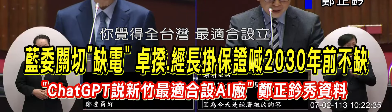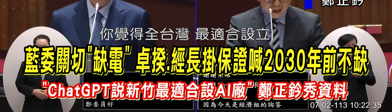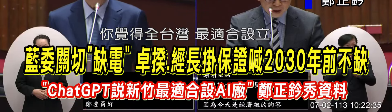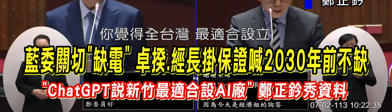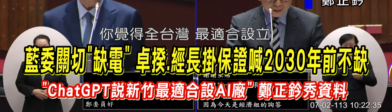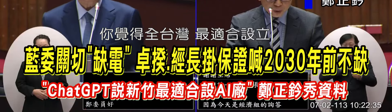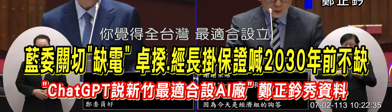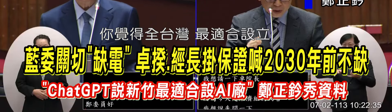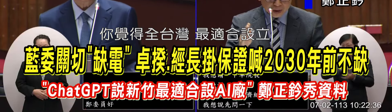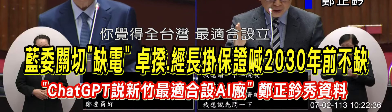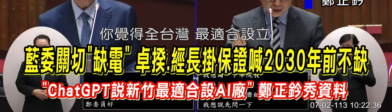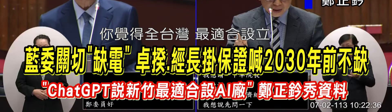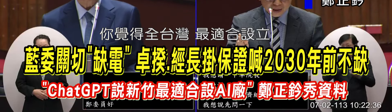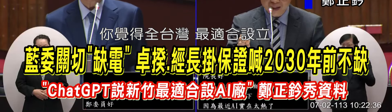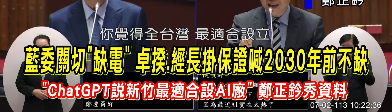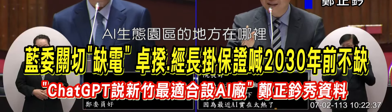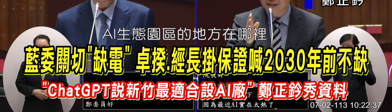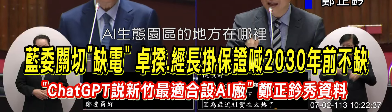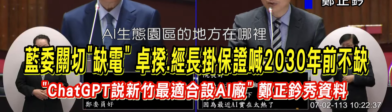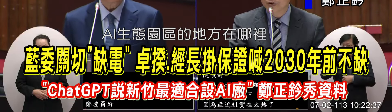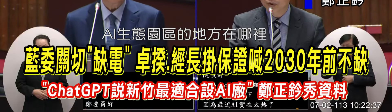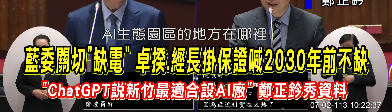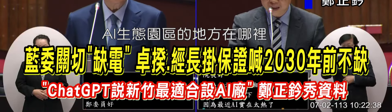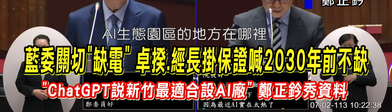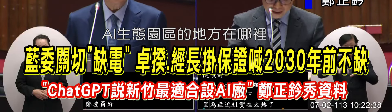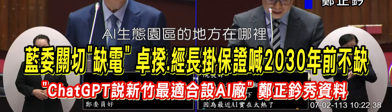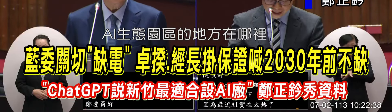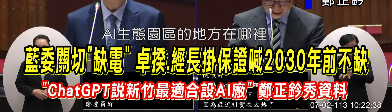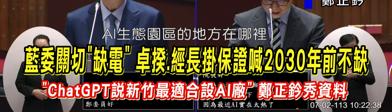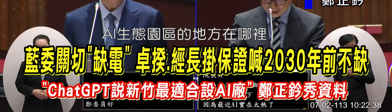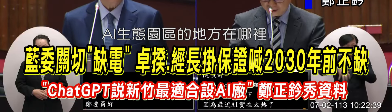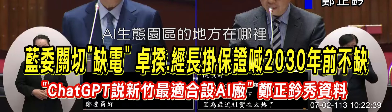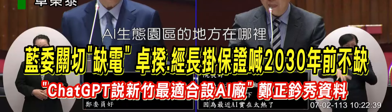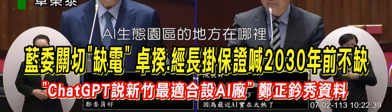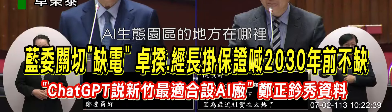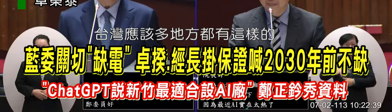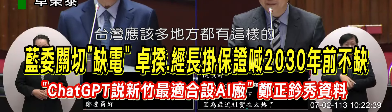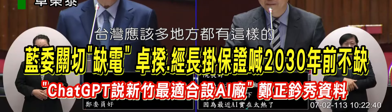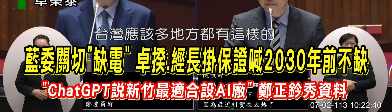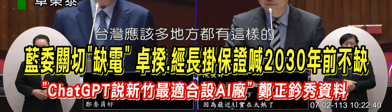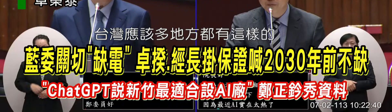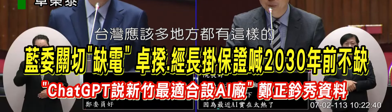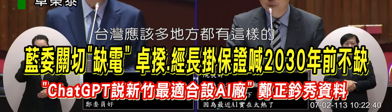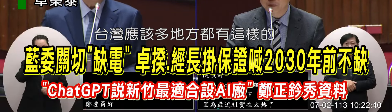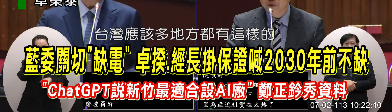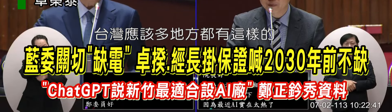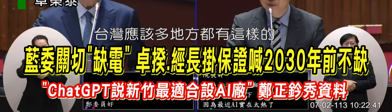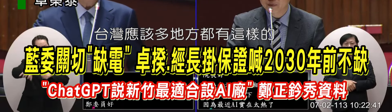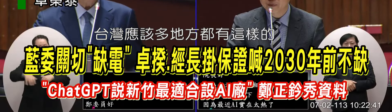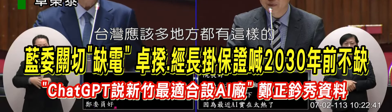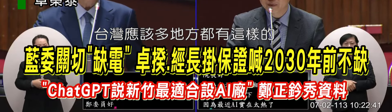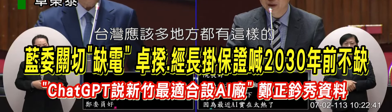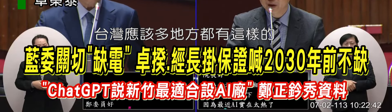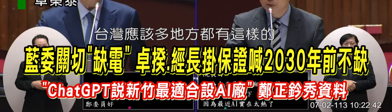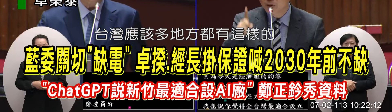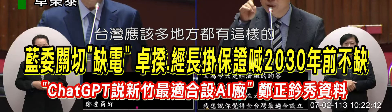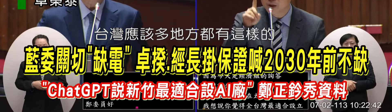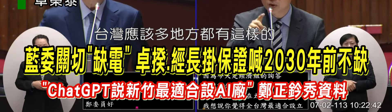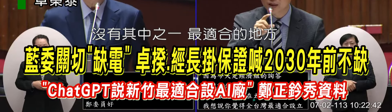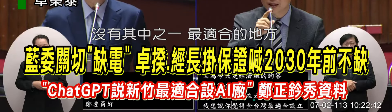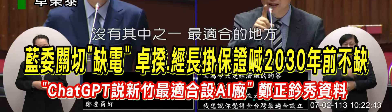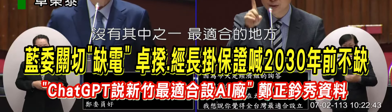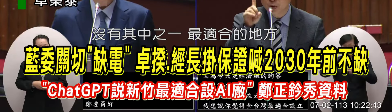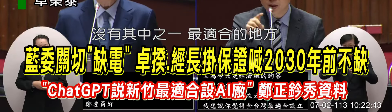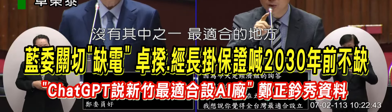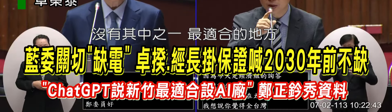你觉得全台湾最适合设立 AI 生态园区的地方在哪里？ 台湾应该很多地方都有这样的， 没有